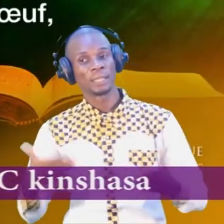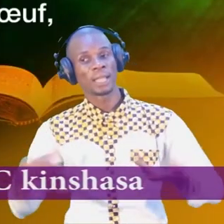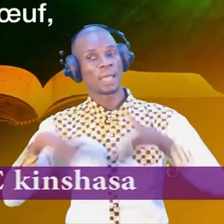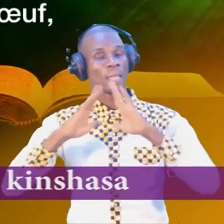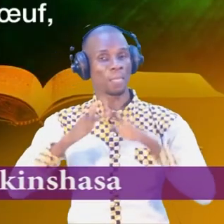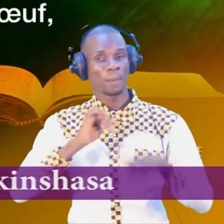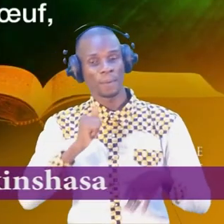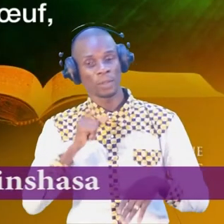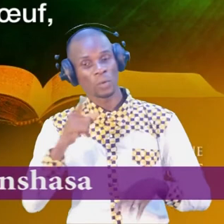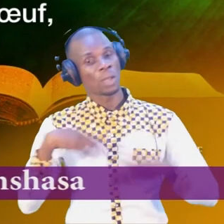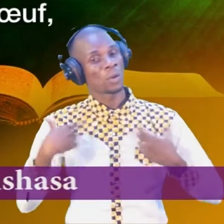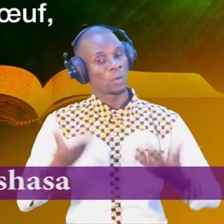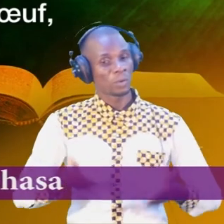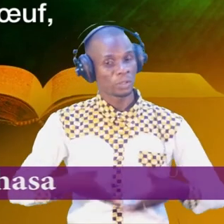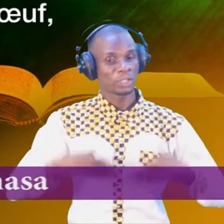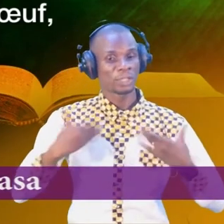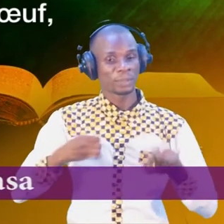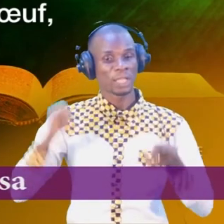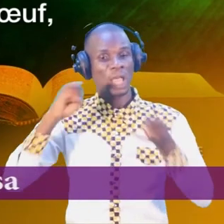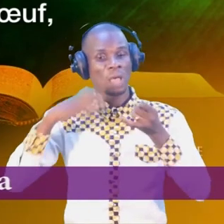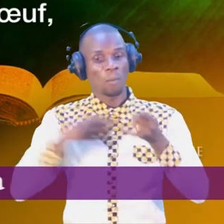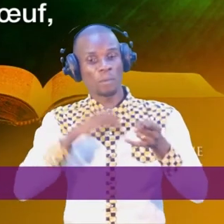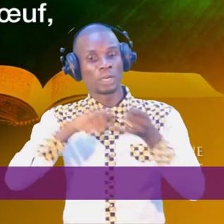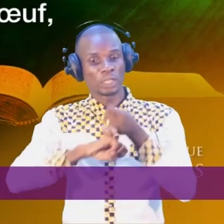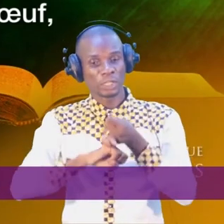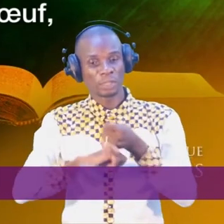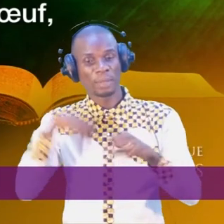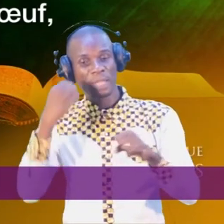17. Usitamani nyumba ya jirani yako.